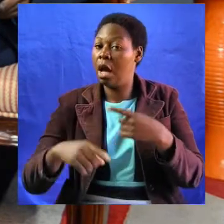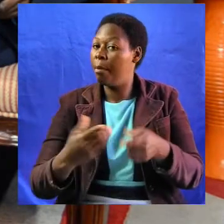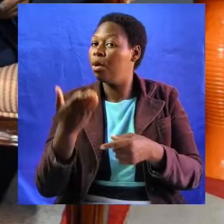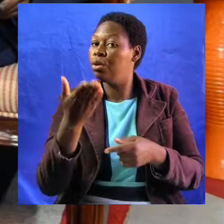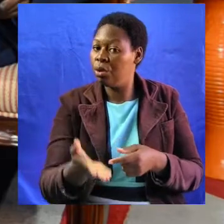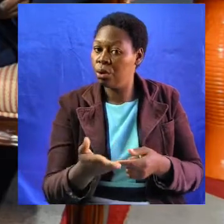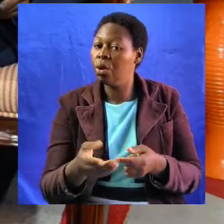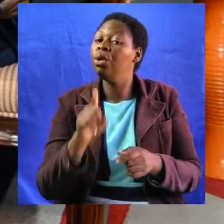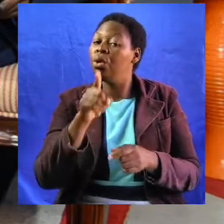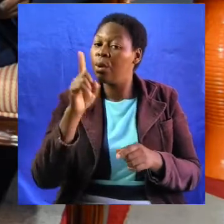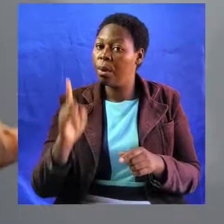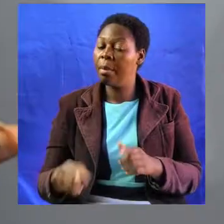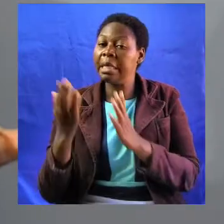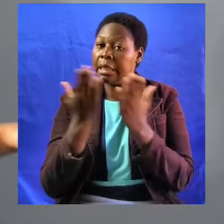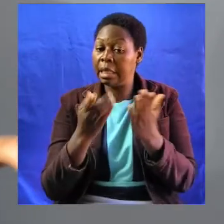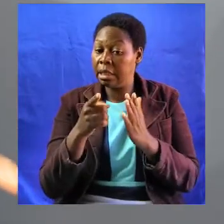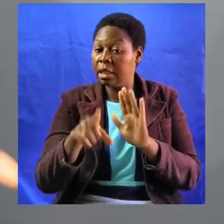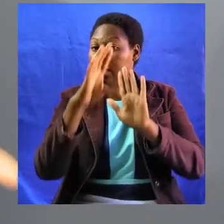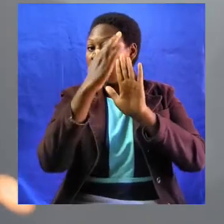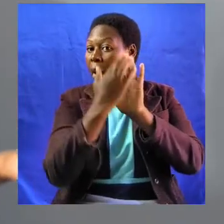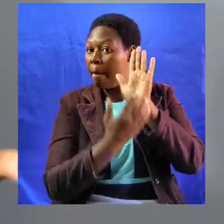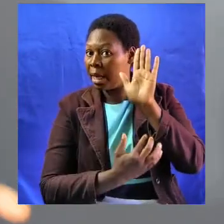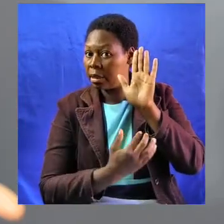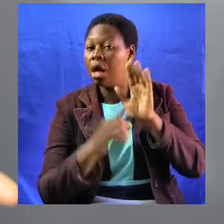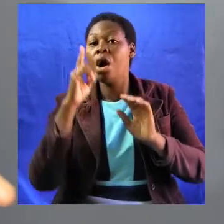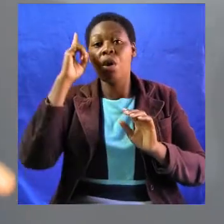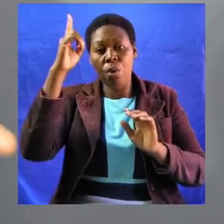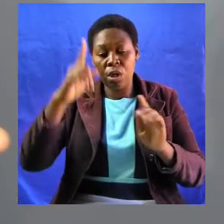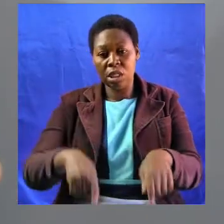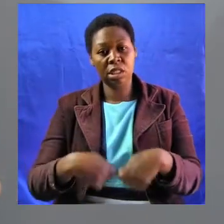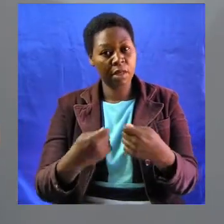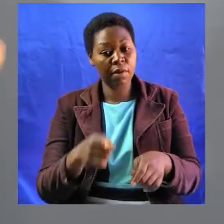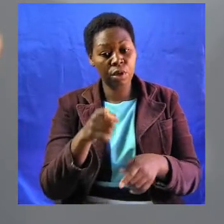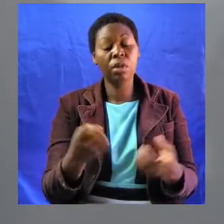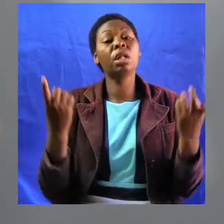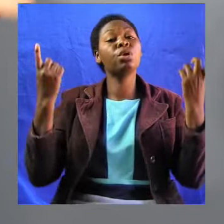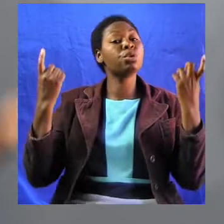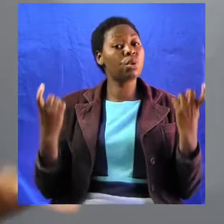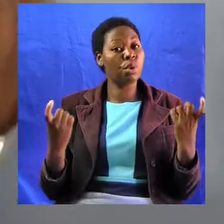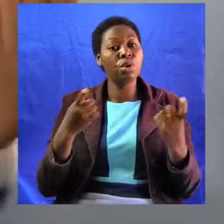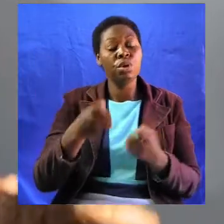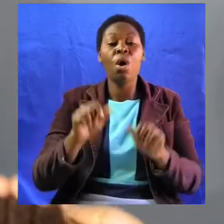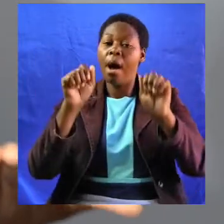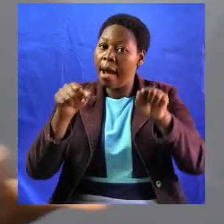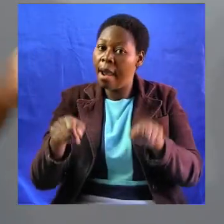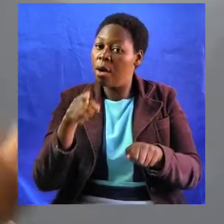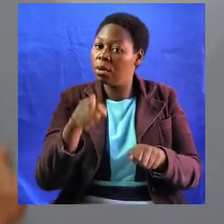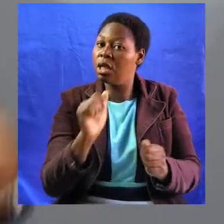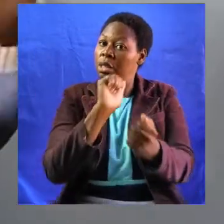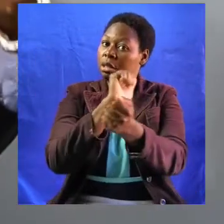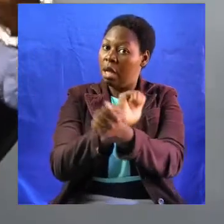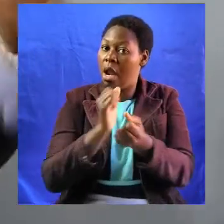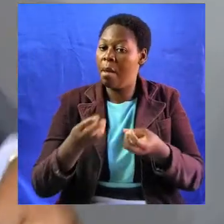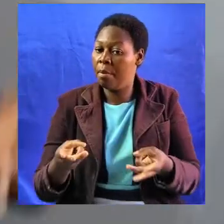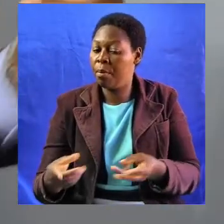I passage yamakanyorerwa iyi. Mwari akuisai pachigaro kuti mutendere nhapwa kudzokera kumusha uye muite